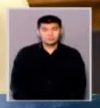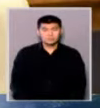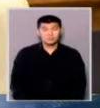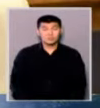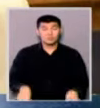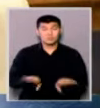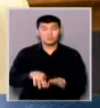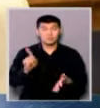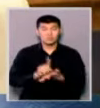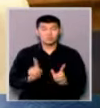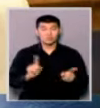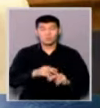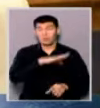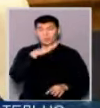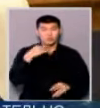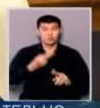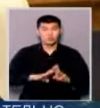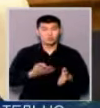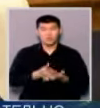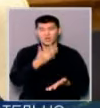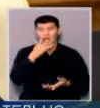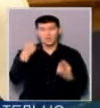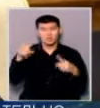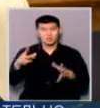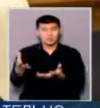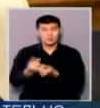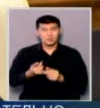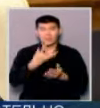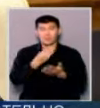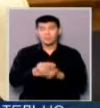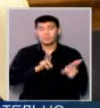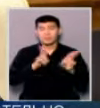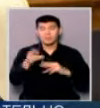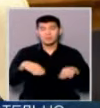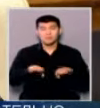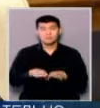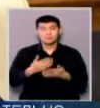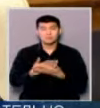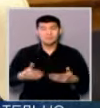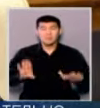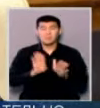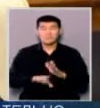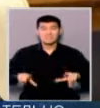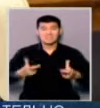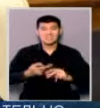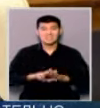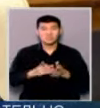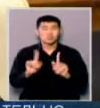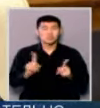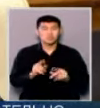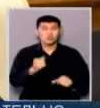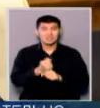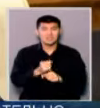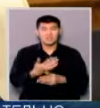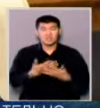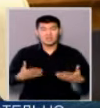Мы также должны учитывать, что многие зарубежные вузы принимают выпускников по своим правилам, без каких-либо тестирований. Из-за того, что проделана